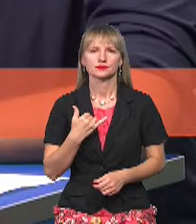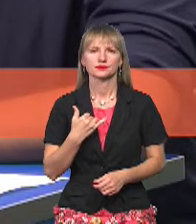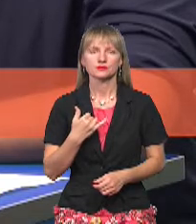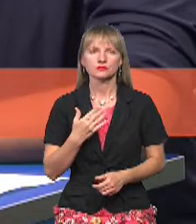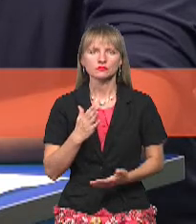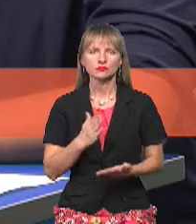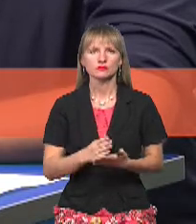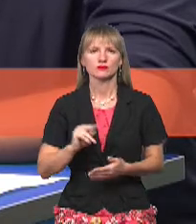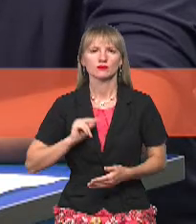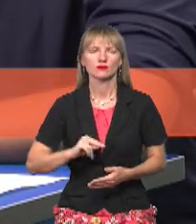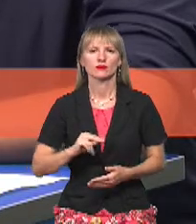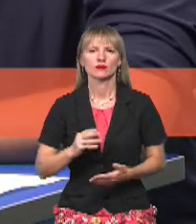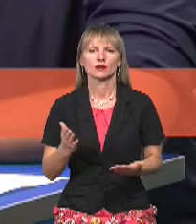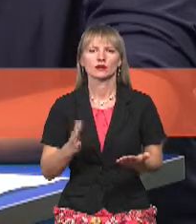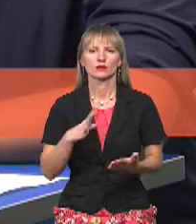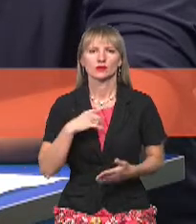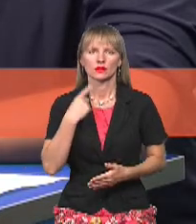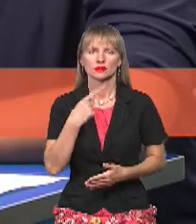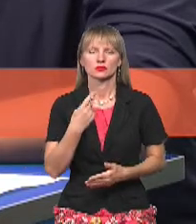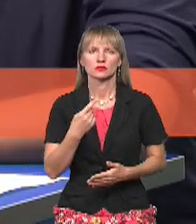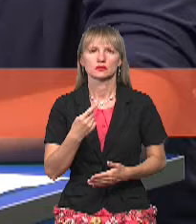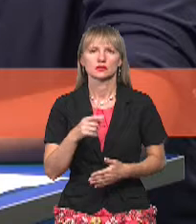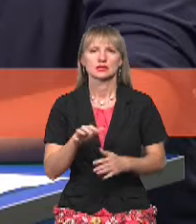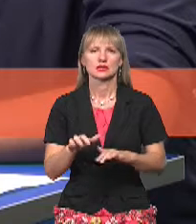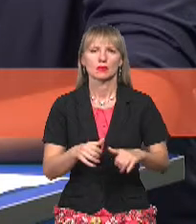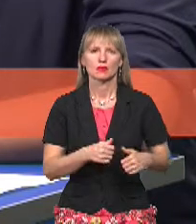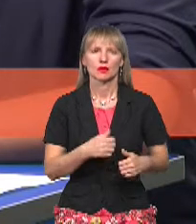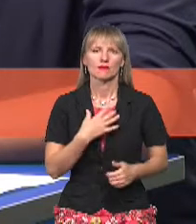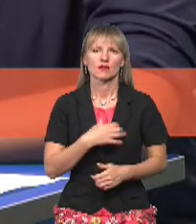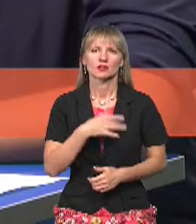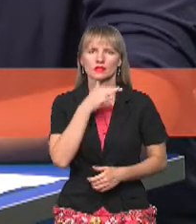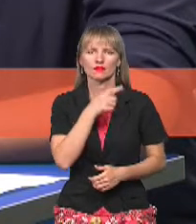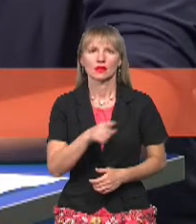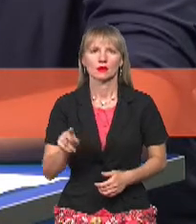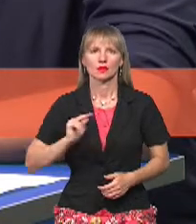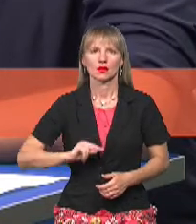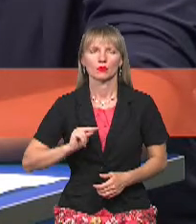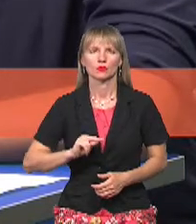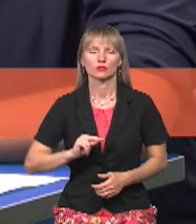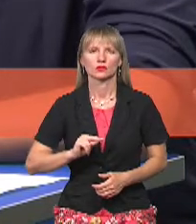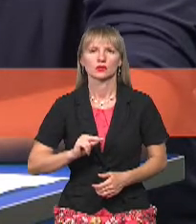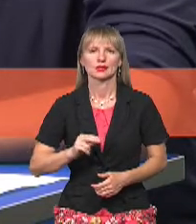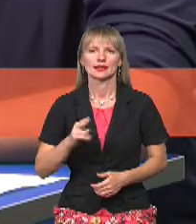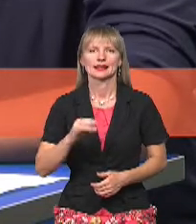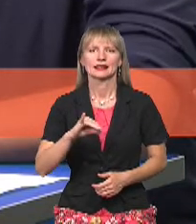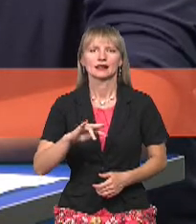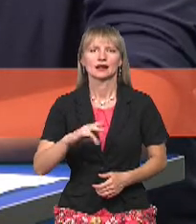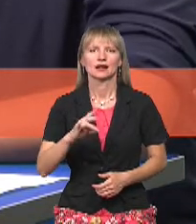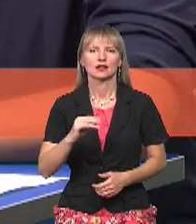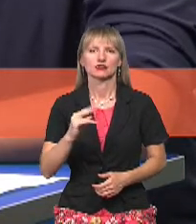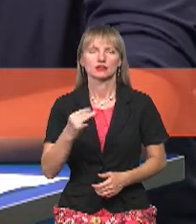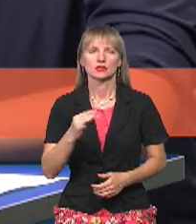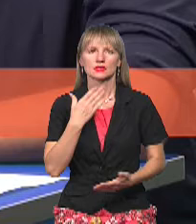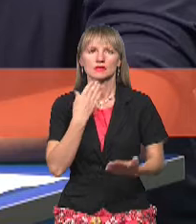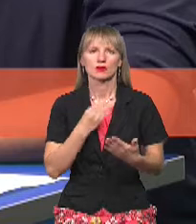невластиві функції, за які було сказано, віднімають основний час роботи. Тобто дільничний к